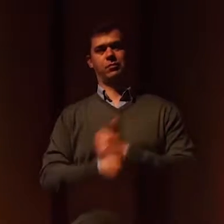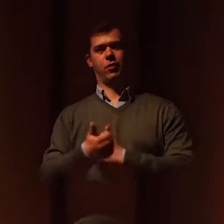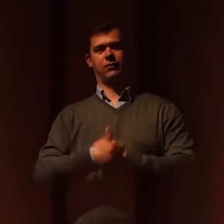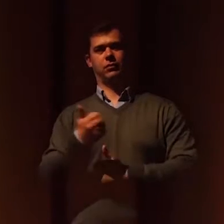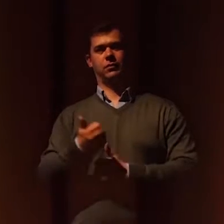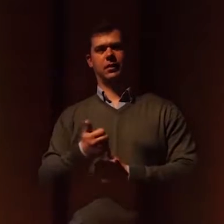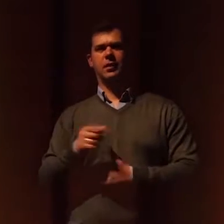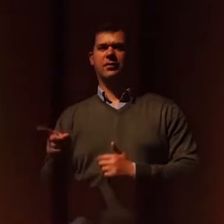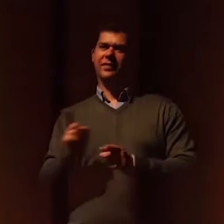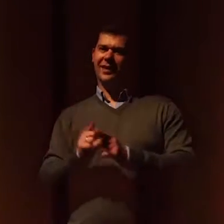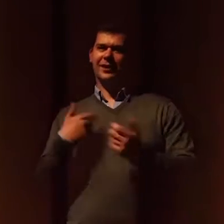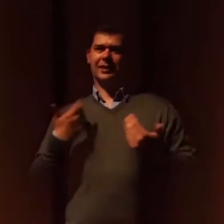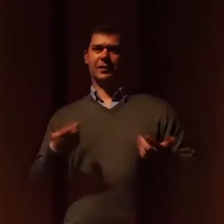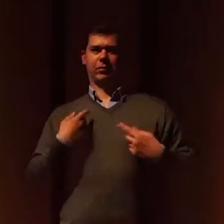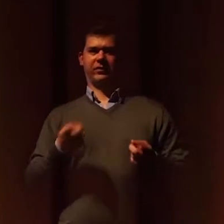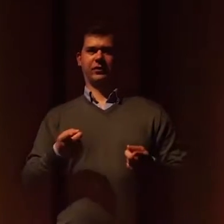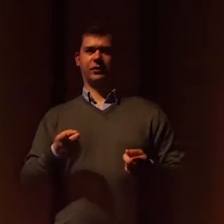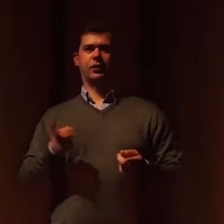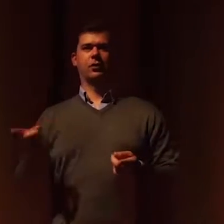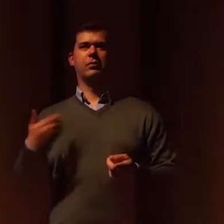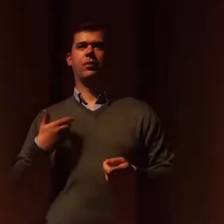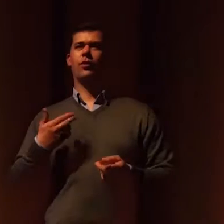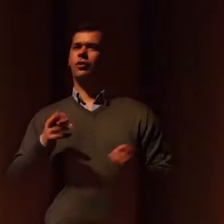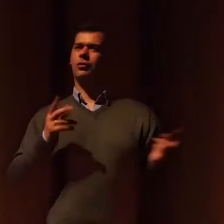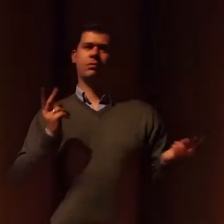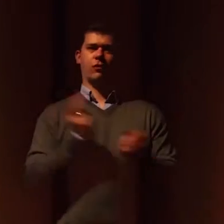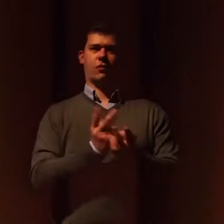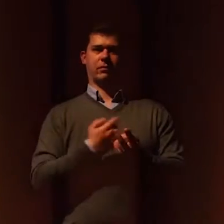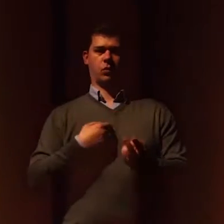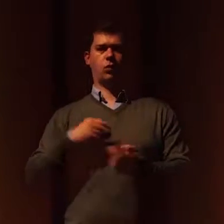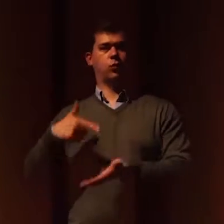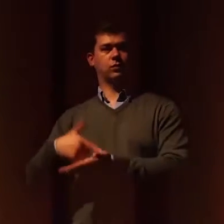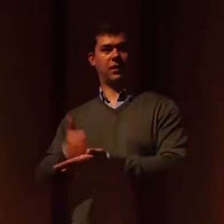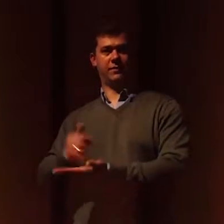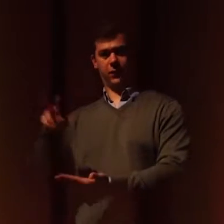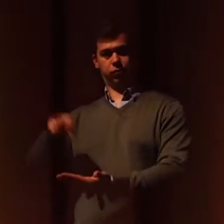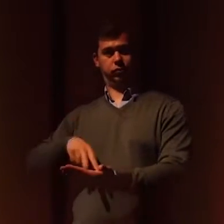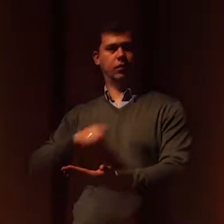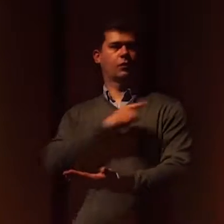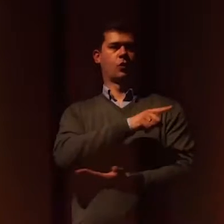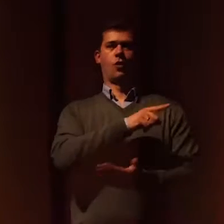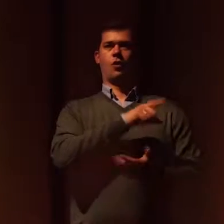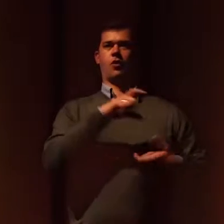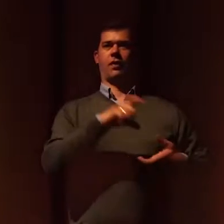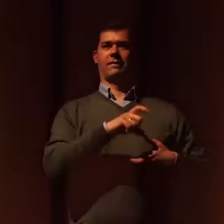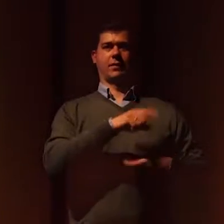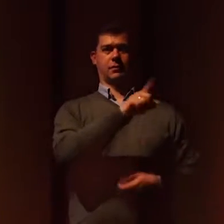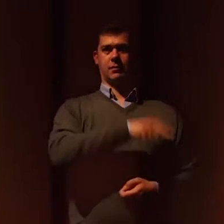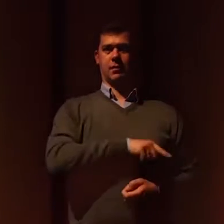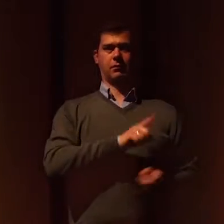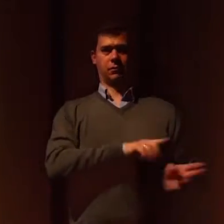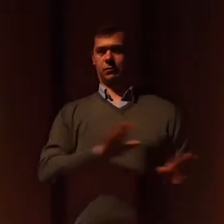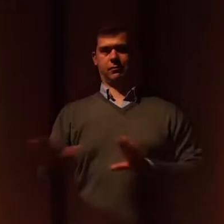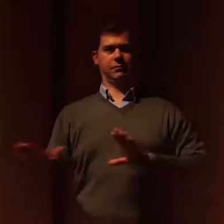pomijając już fakt że myśmy identycznie brzmiący zapis konwencji eliminacji wszelkich form dyskryminacji kobiet